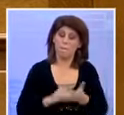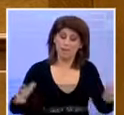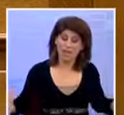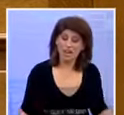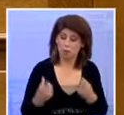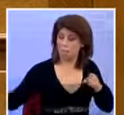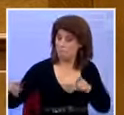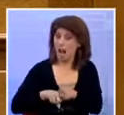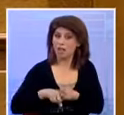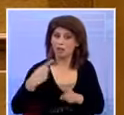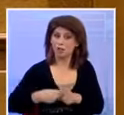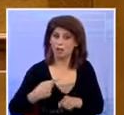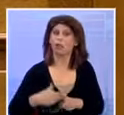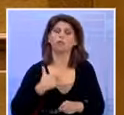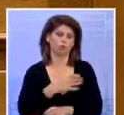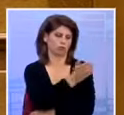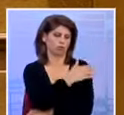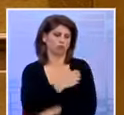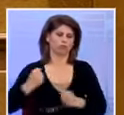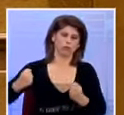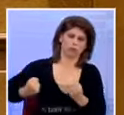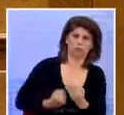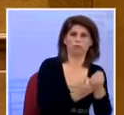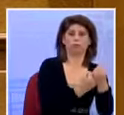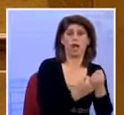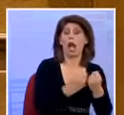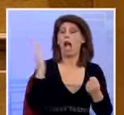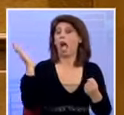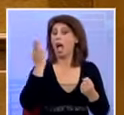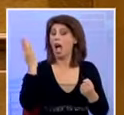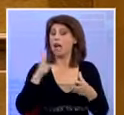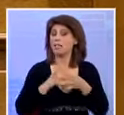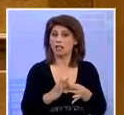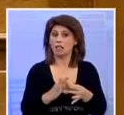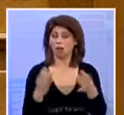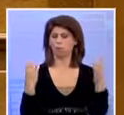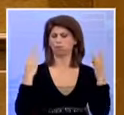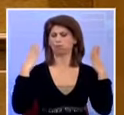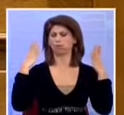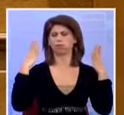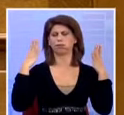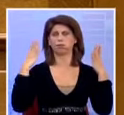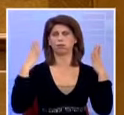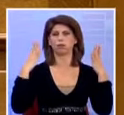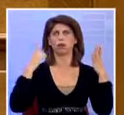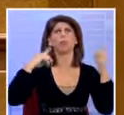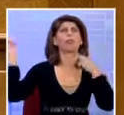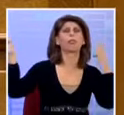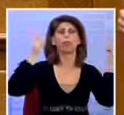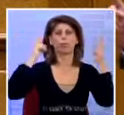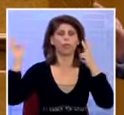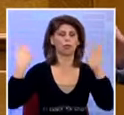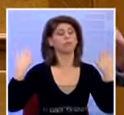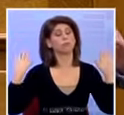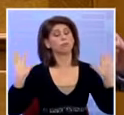χώρα μαζί, θα βάλουμε πλάτη. Αν συνεχίσετε την ανευθυνότητα, την ασυνερτησία, τότε,